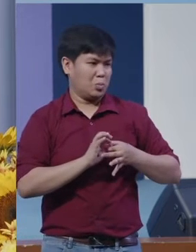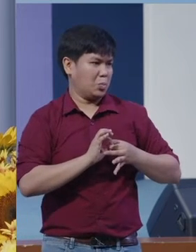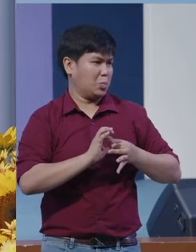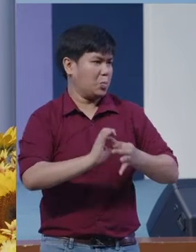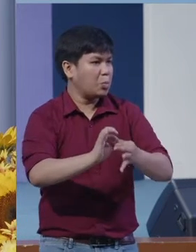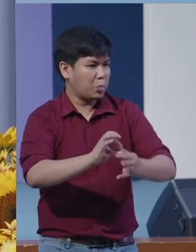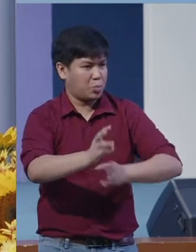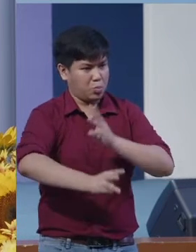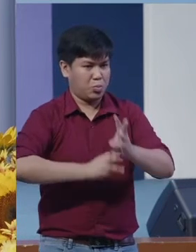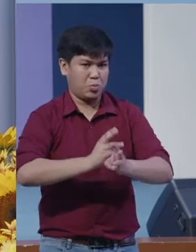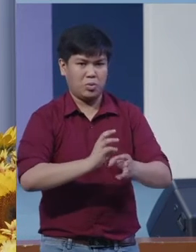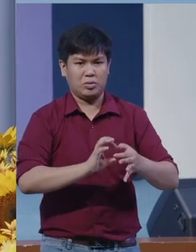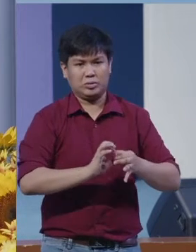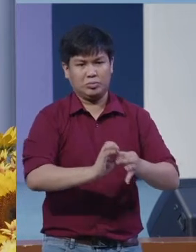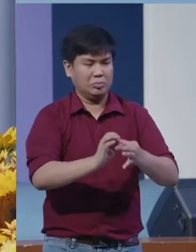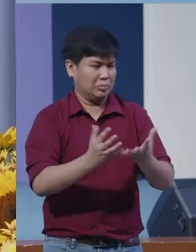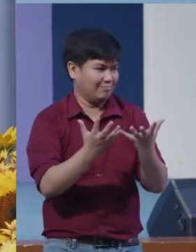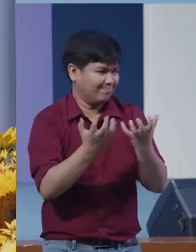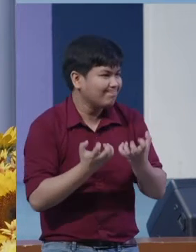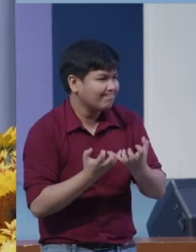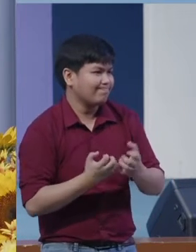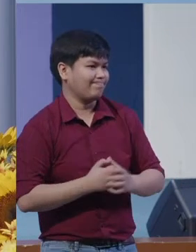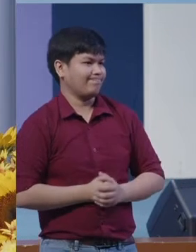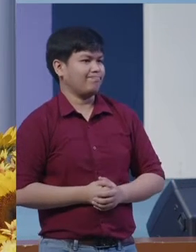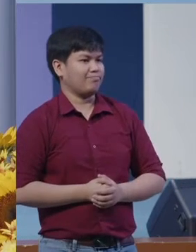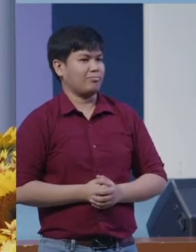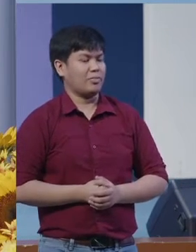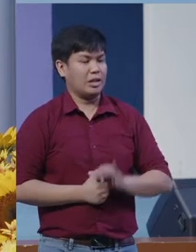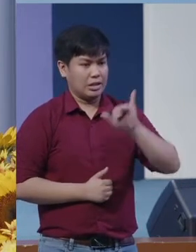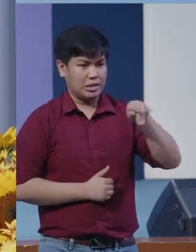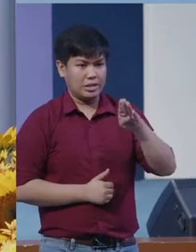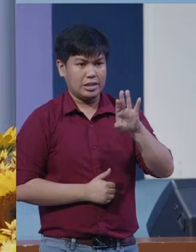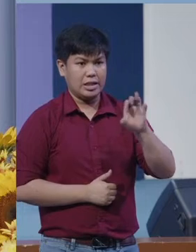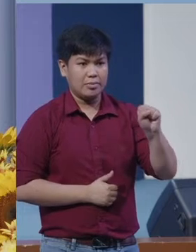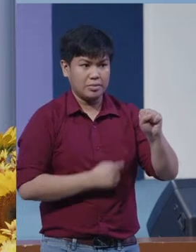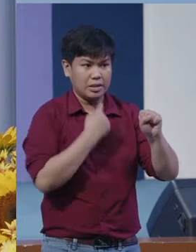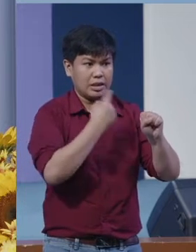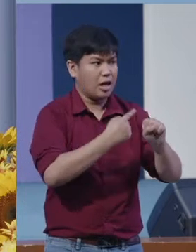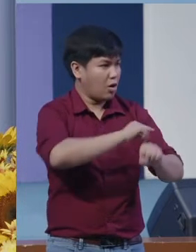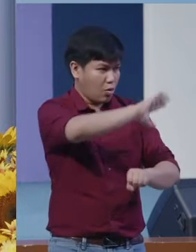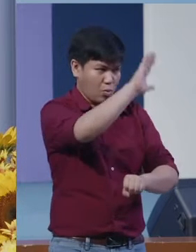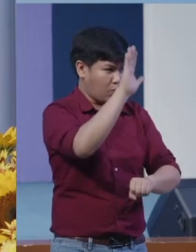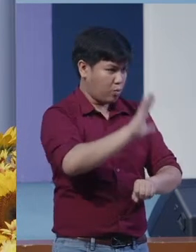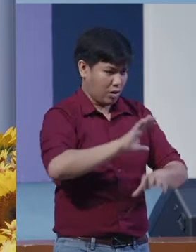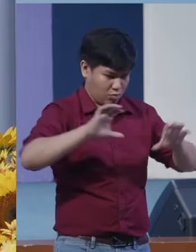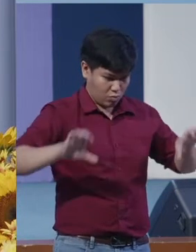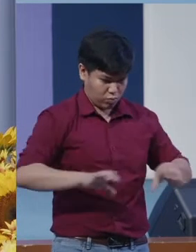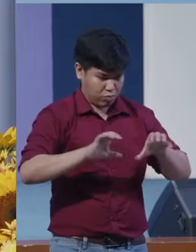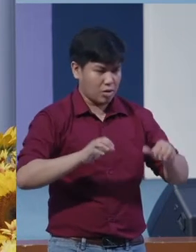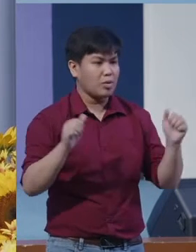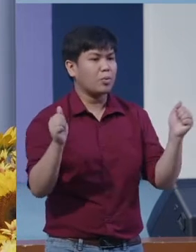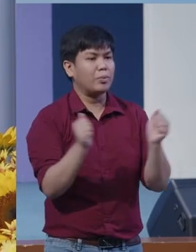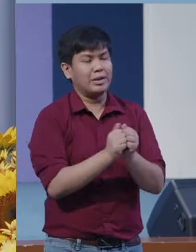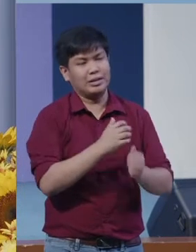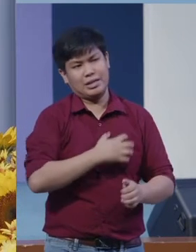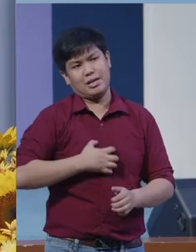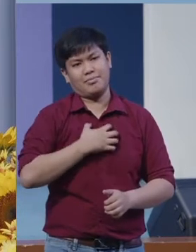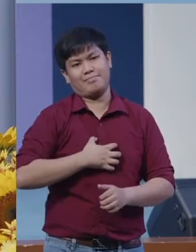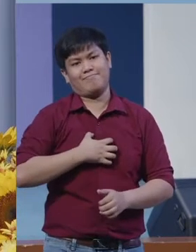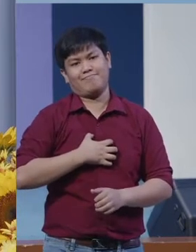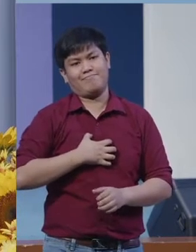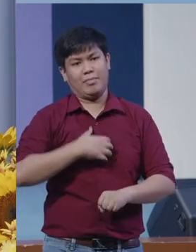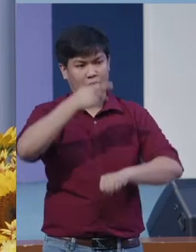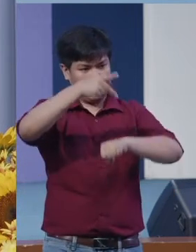Philippians 2:14, do all things without grumbling or disputing. Sabi ni Peter sa 1